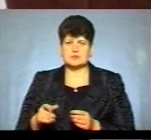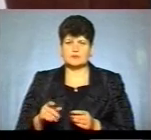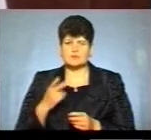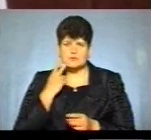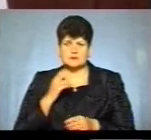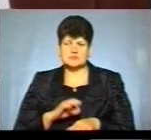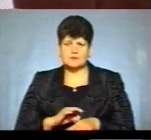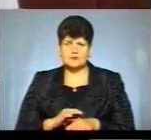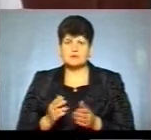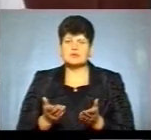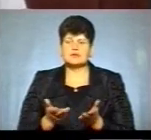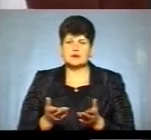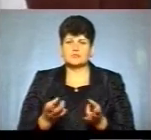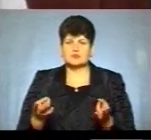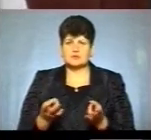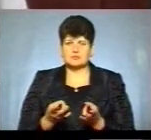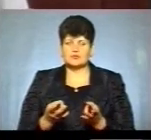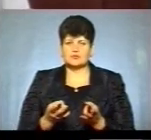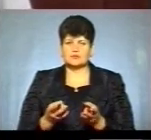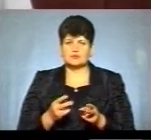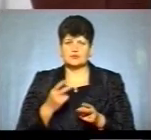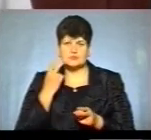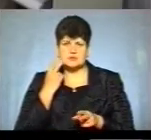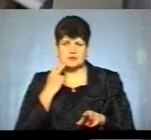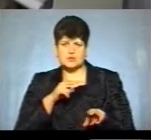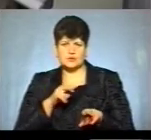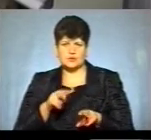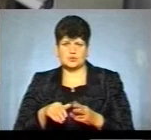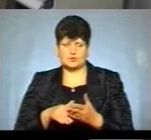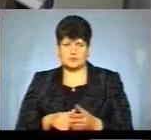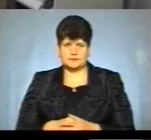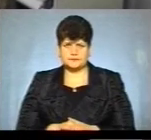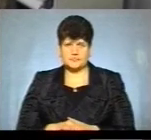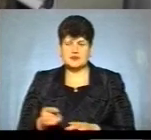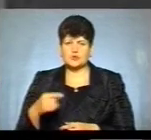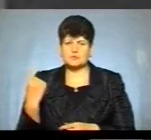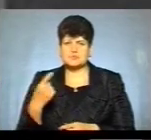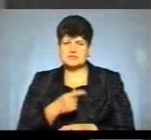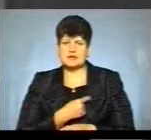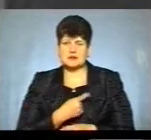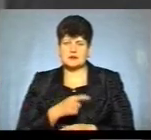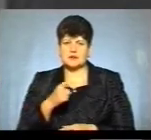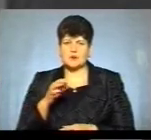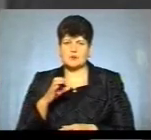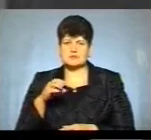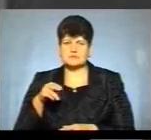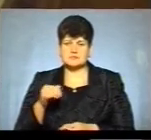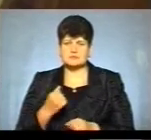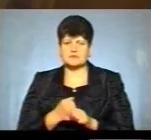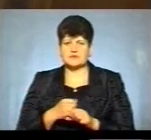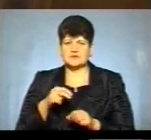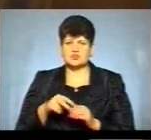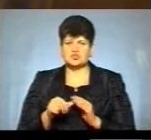захворюваннями, які потребують паліативної хоспісної допомоги. Тернопільська обласна лікарня «Хоспіс» діє з